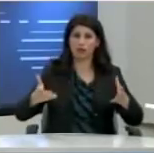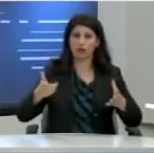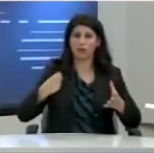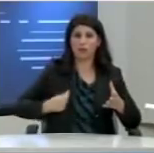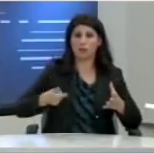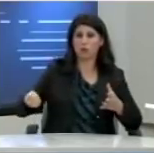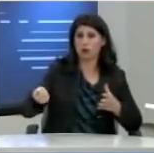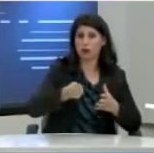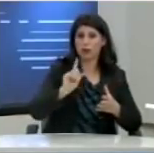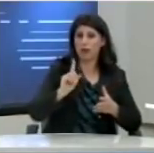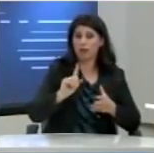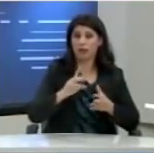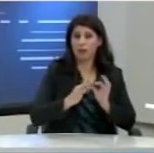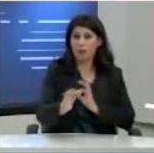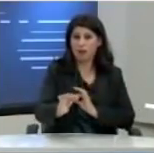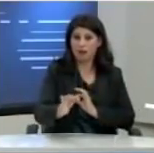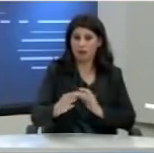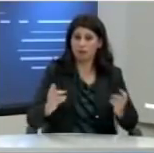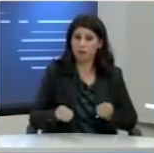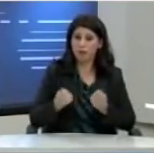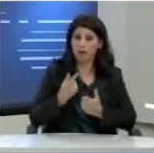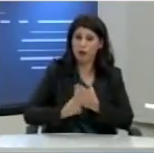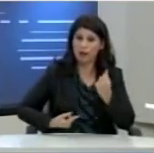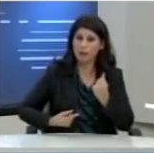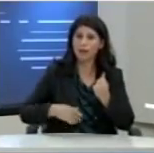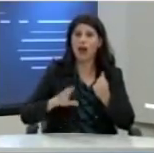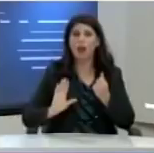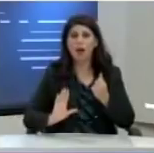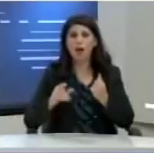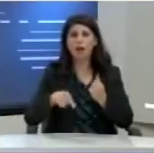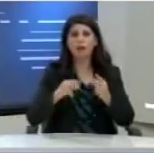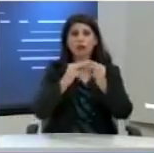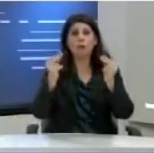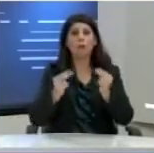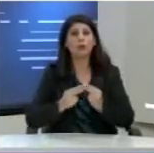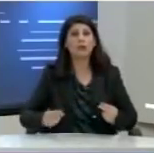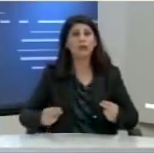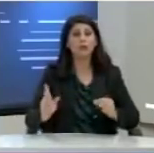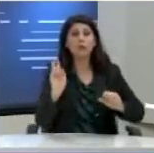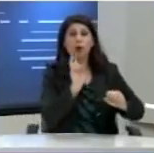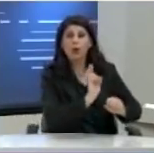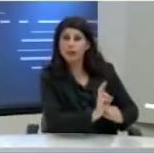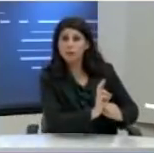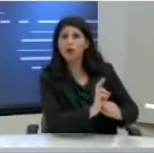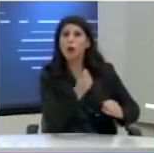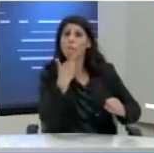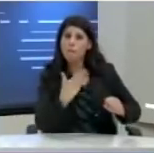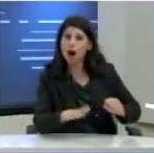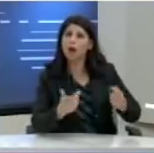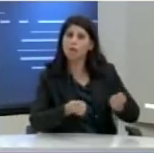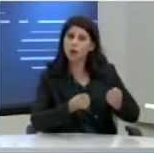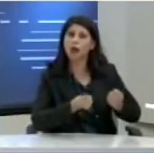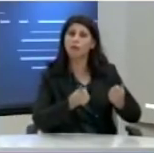μέτρα που παράγουν ελλείμματα, αλλά είναι από το αποτέλεσμα των πλεονασμάτων που ήδη έχουμε παράξει,